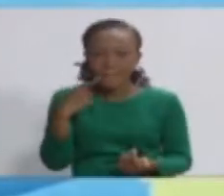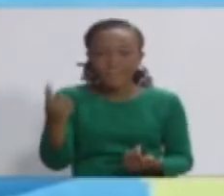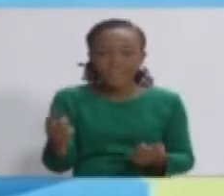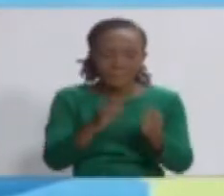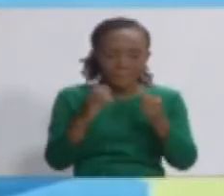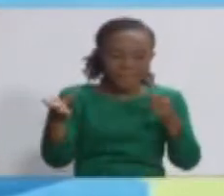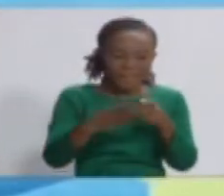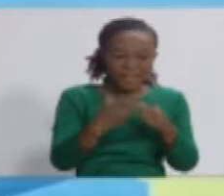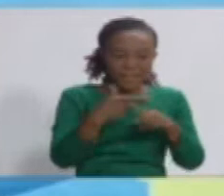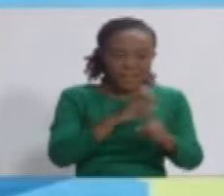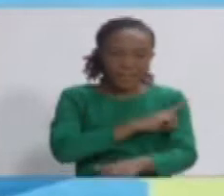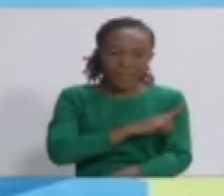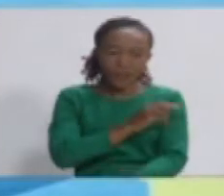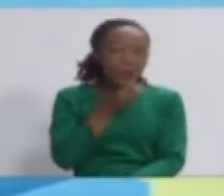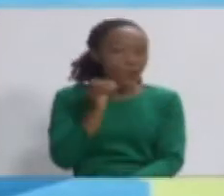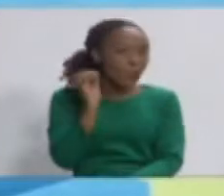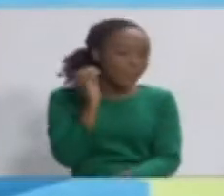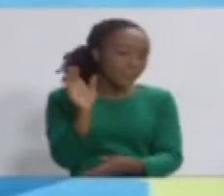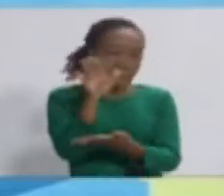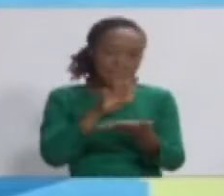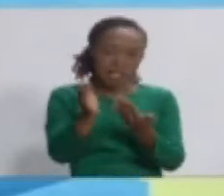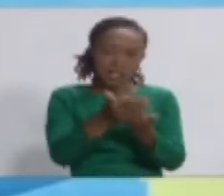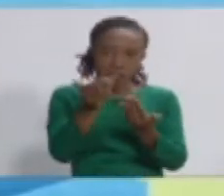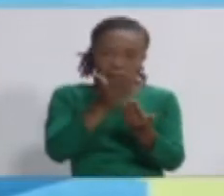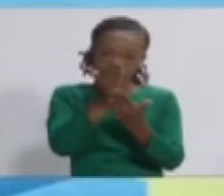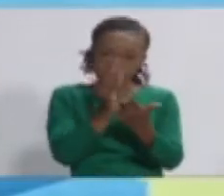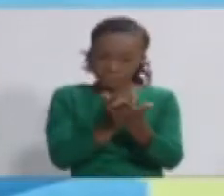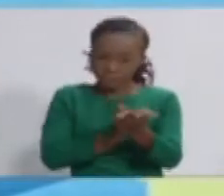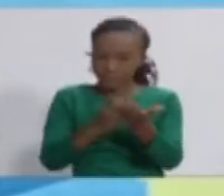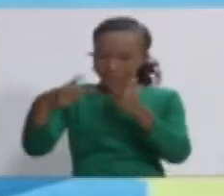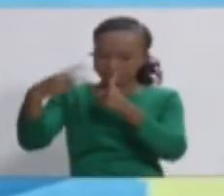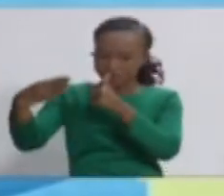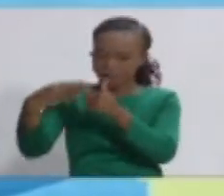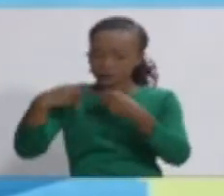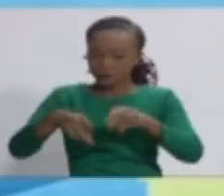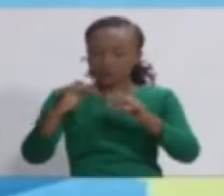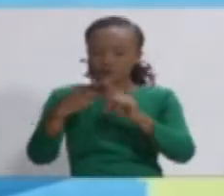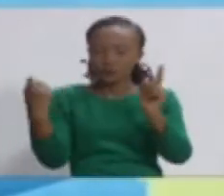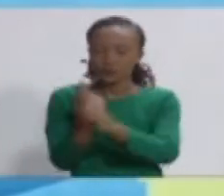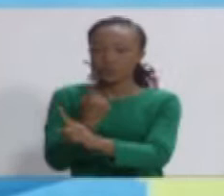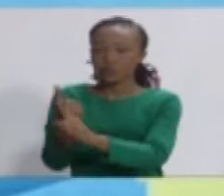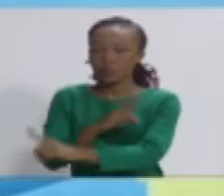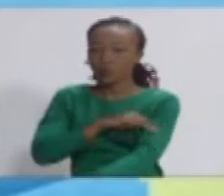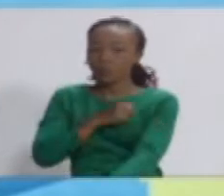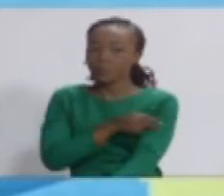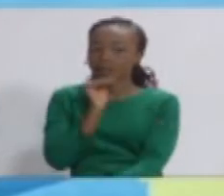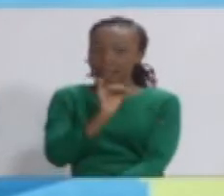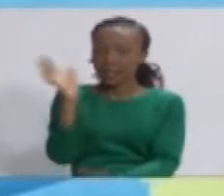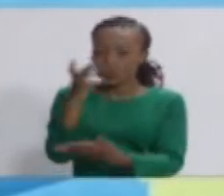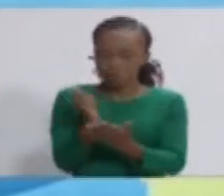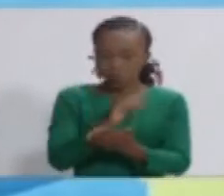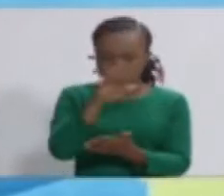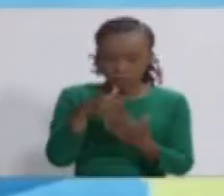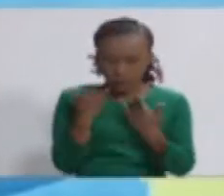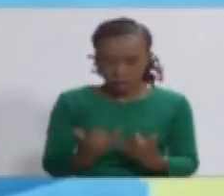119 are from the home-based care program, whereas 79 have been discharged from various hospitals. And this therefore brings the total